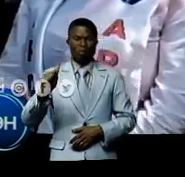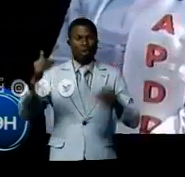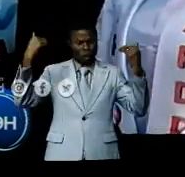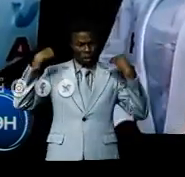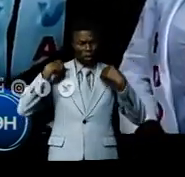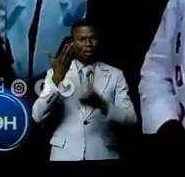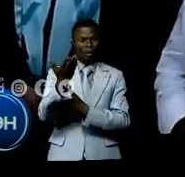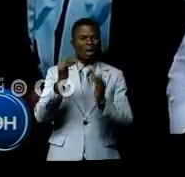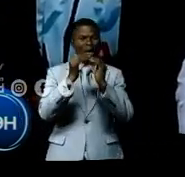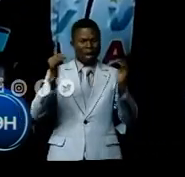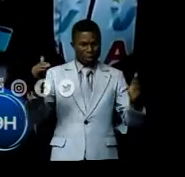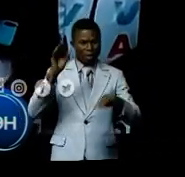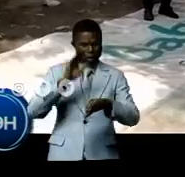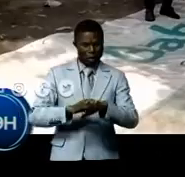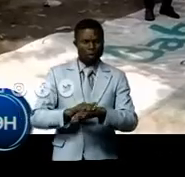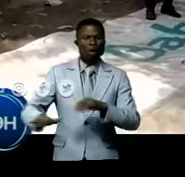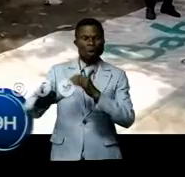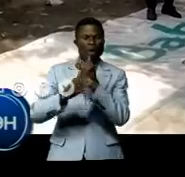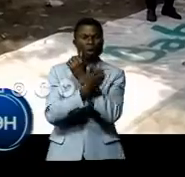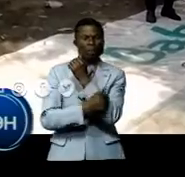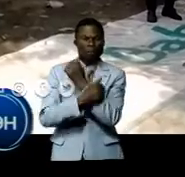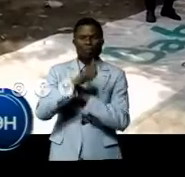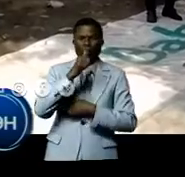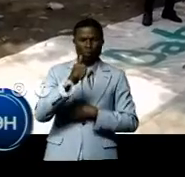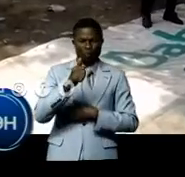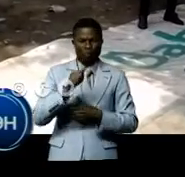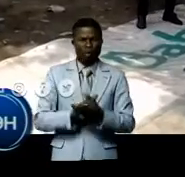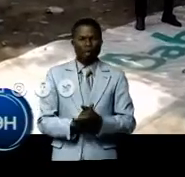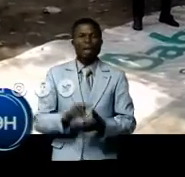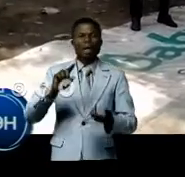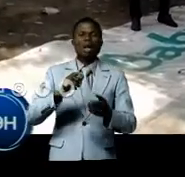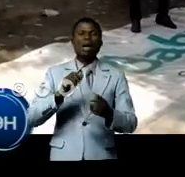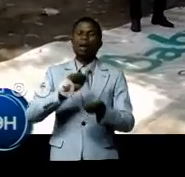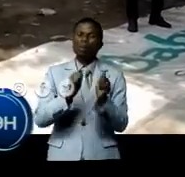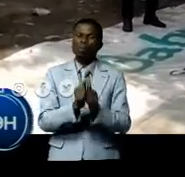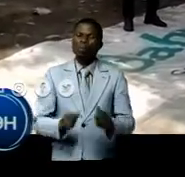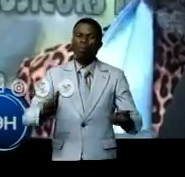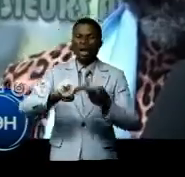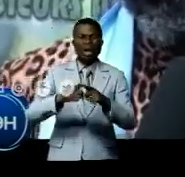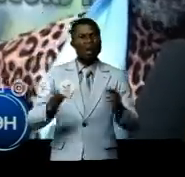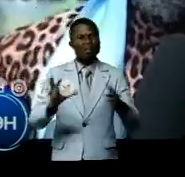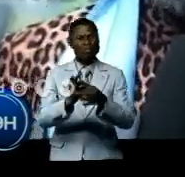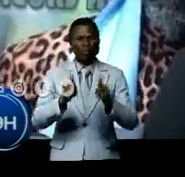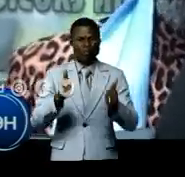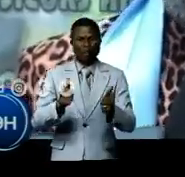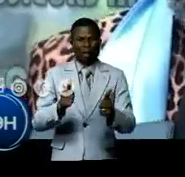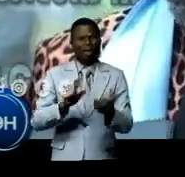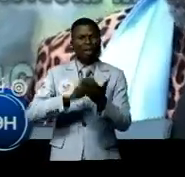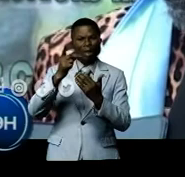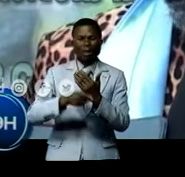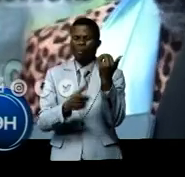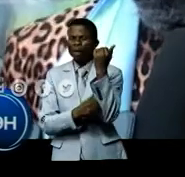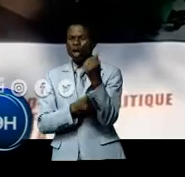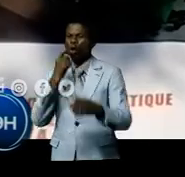paix dans ces beaux pays, le cadre de bon voisinage, mais ce n'est pas que les gens viennent nous